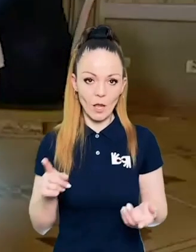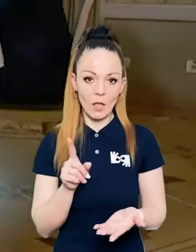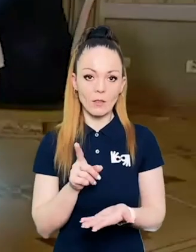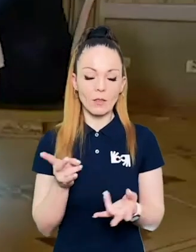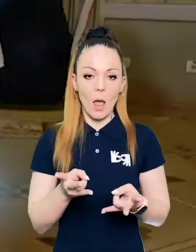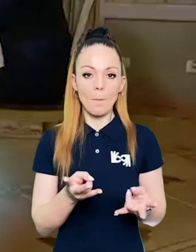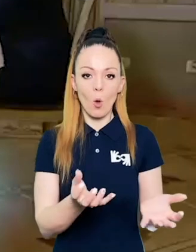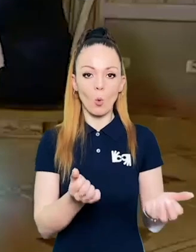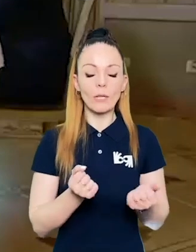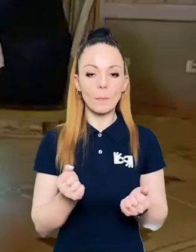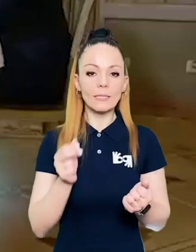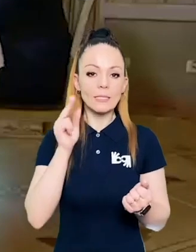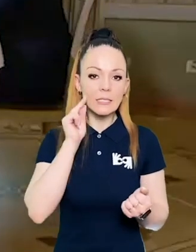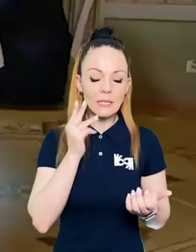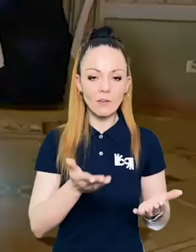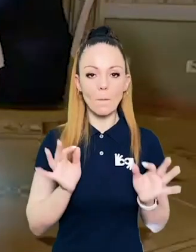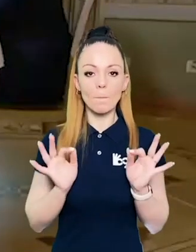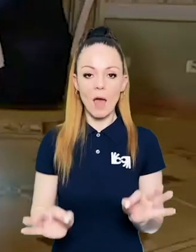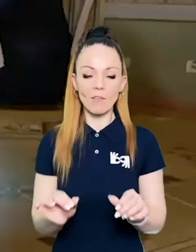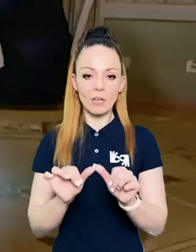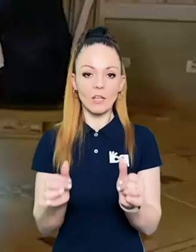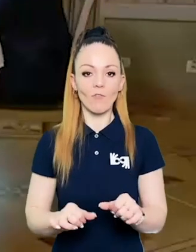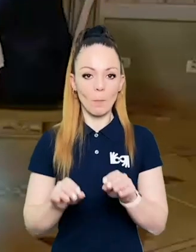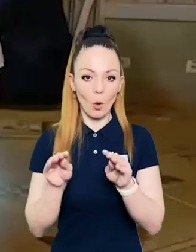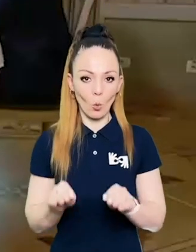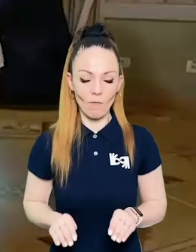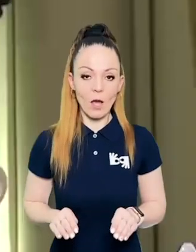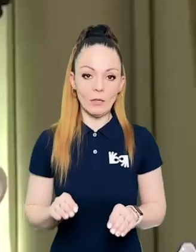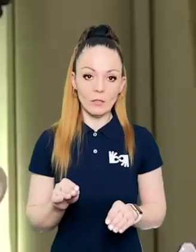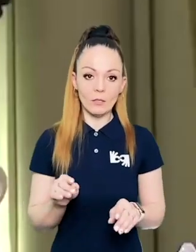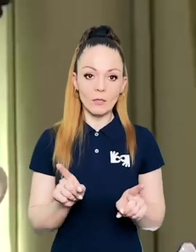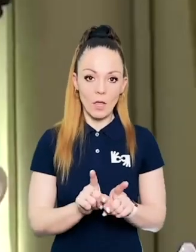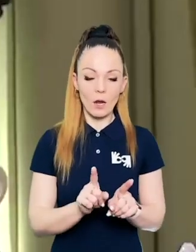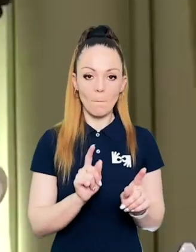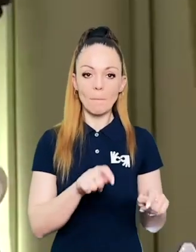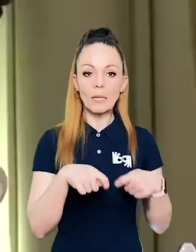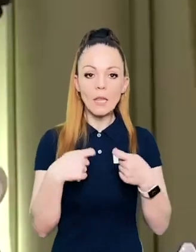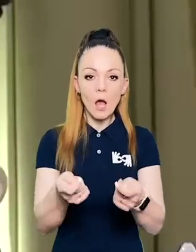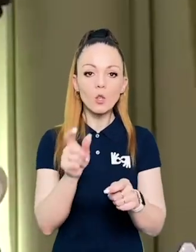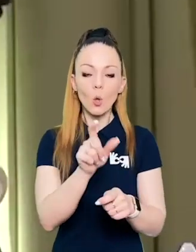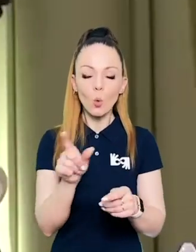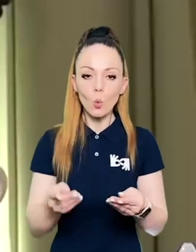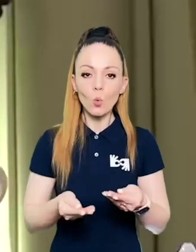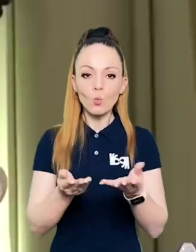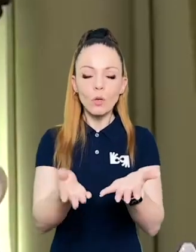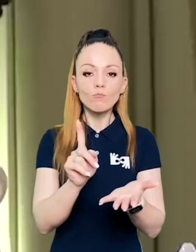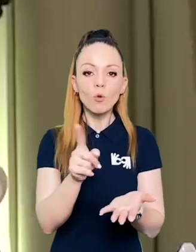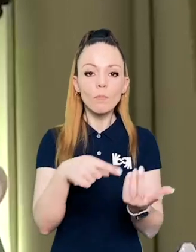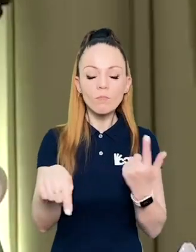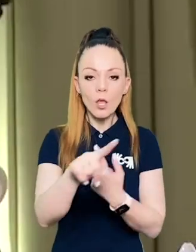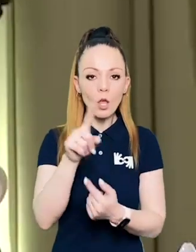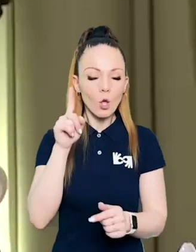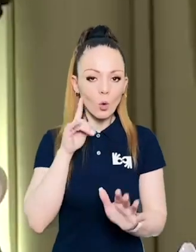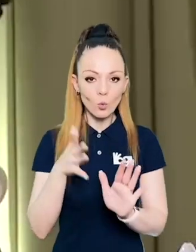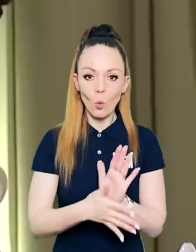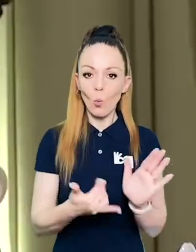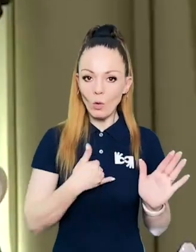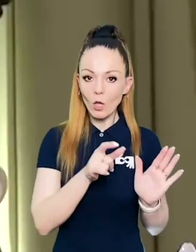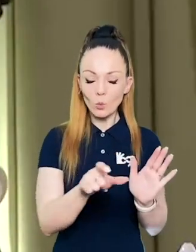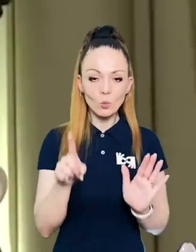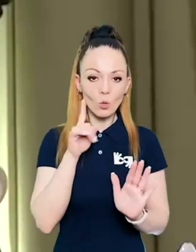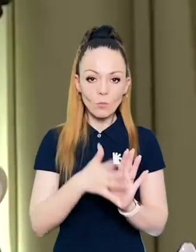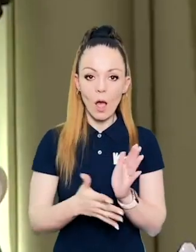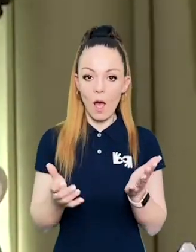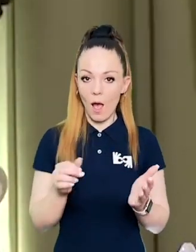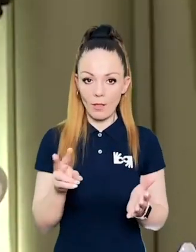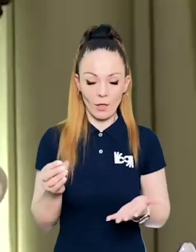І треба отримати і ці цифри, і правильно сформулювати їх. І так людям їх передати, щоб вони були зрозумілі. Люди